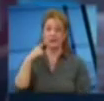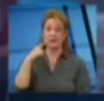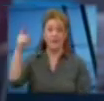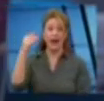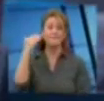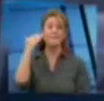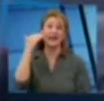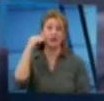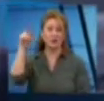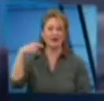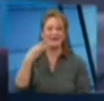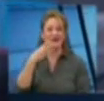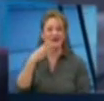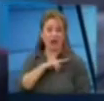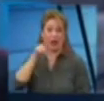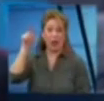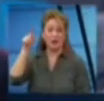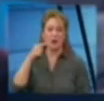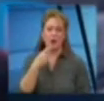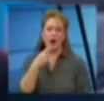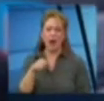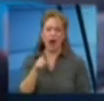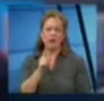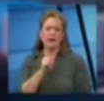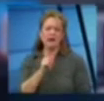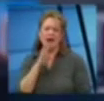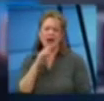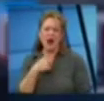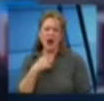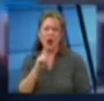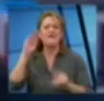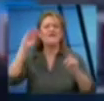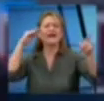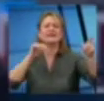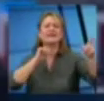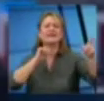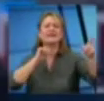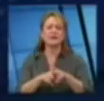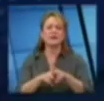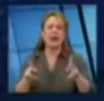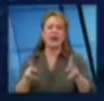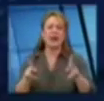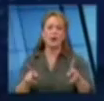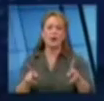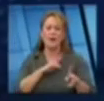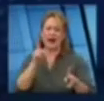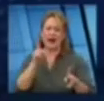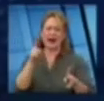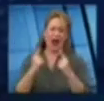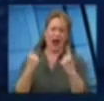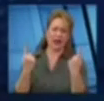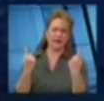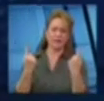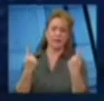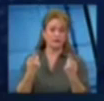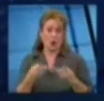באמריקאית במרכאות, הוא אומר, זה לא שאנחנו, הבעיה זה הפלסטינים שלא רוצים ללכת לפתרון לא, הזה. לא, לא משנה. באנגלית הוא אומר דברים קצת אחרים. השגריר